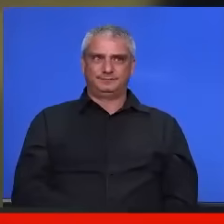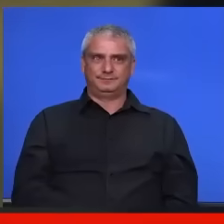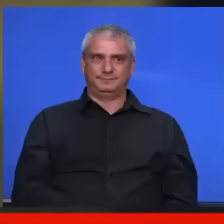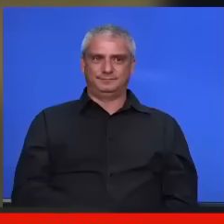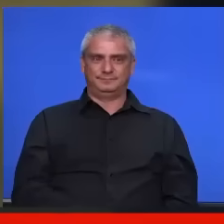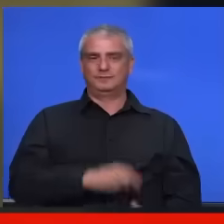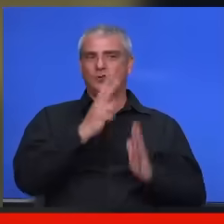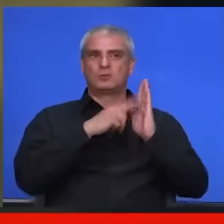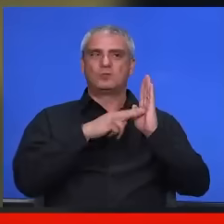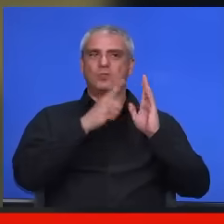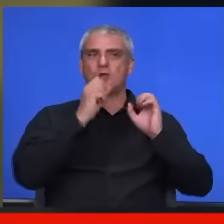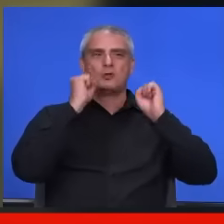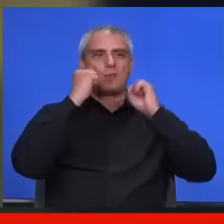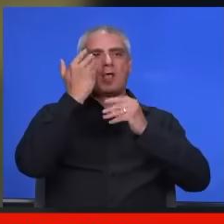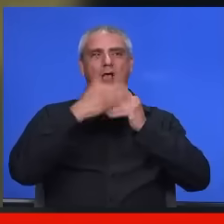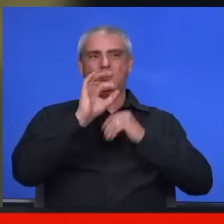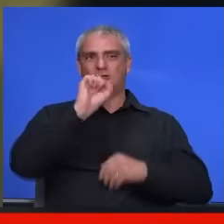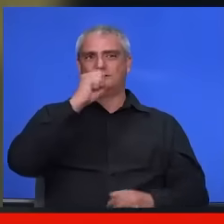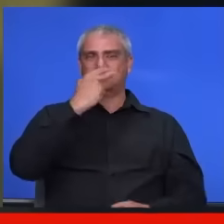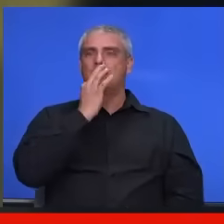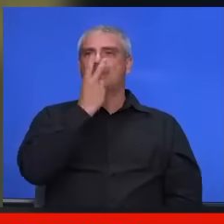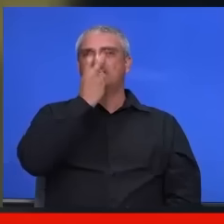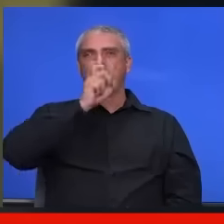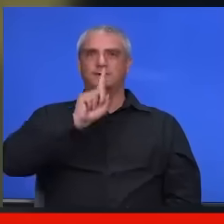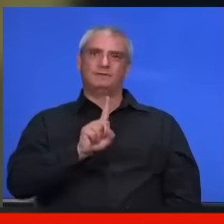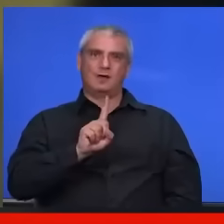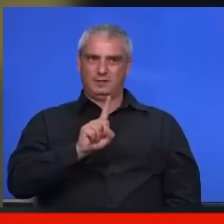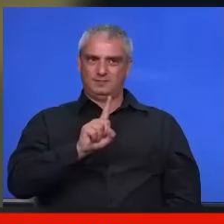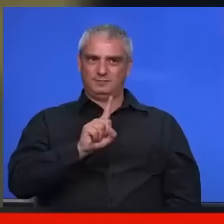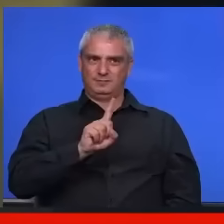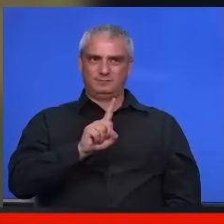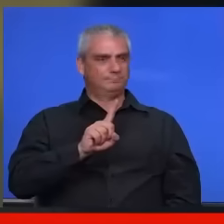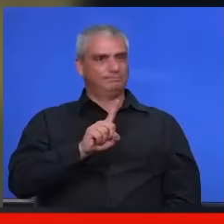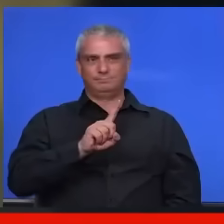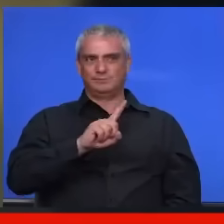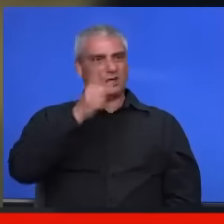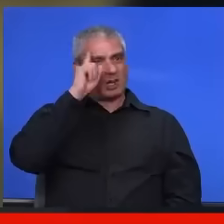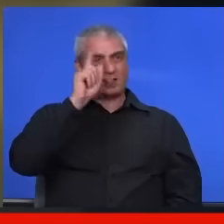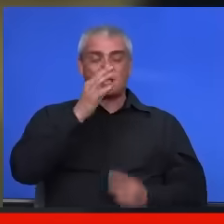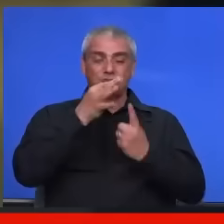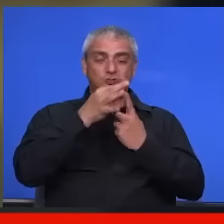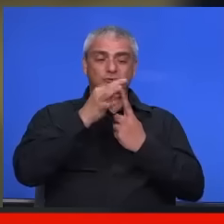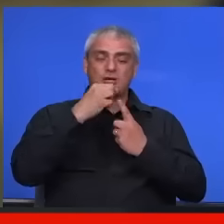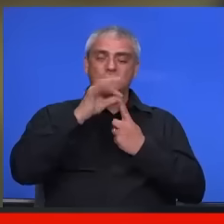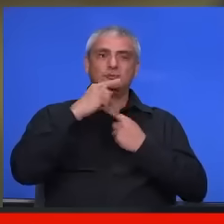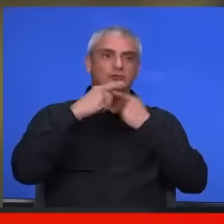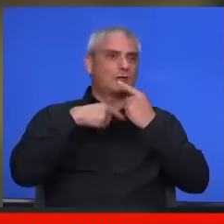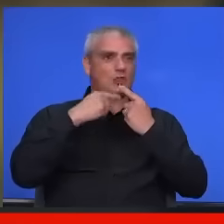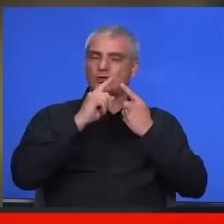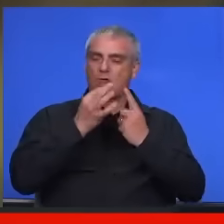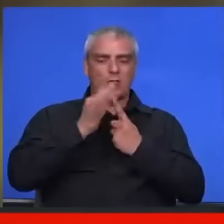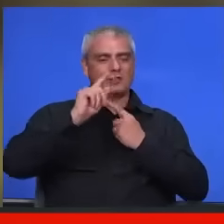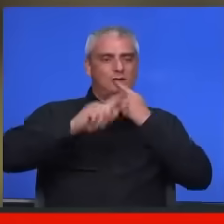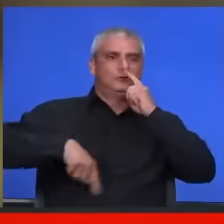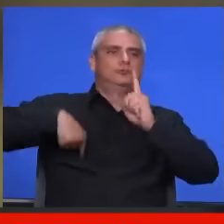אלה תמונות מיום ההולדת האחרון של סהר, בת 21. לא ידעה שנר שנותיה לא ידלק